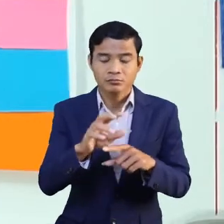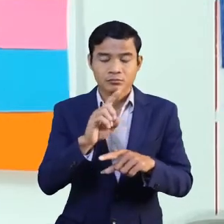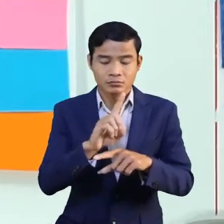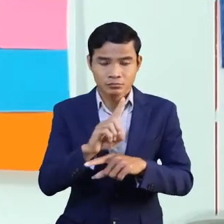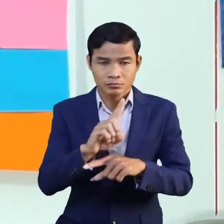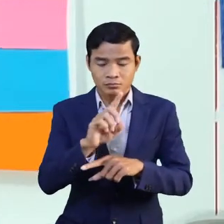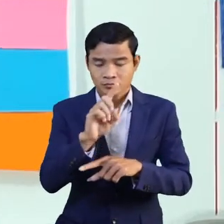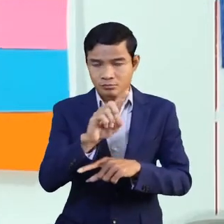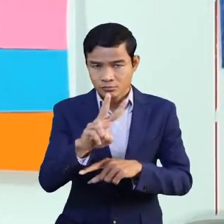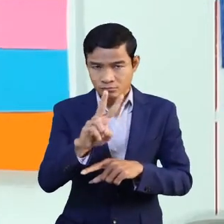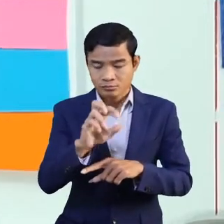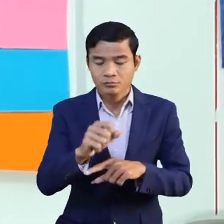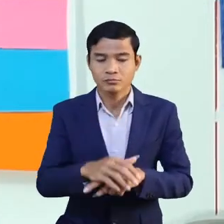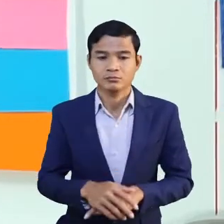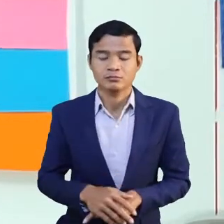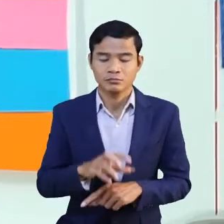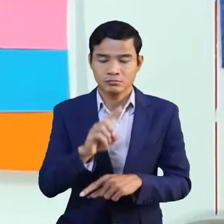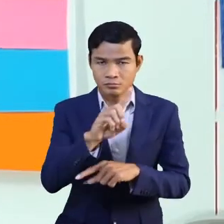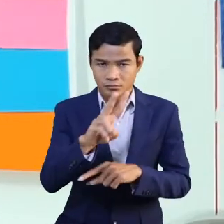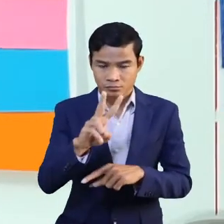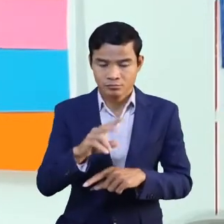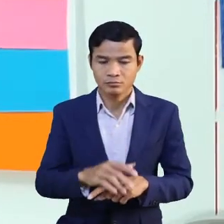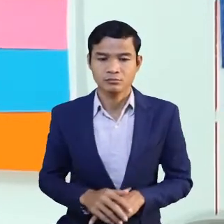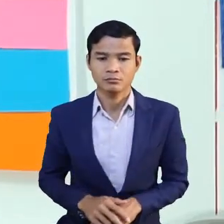10ណាកូនណាចា